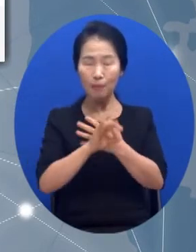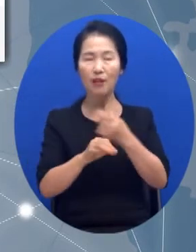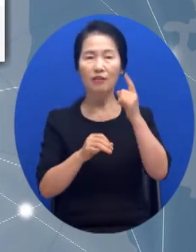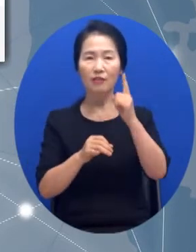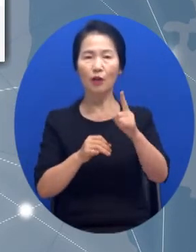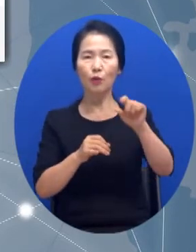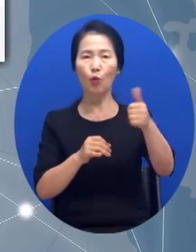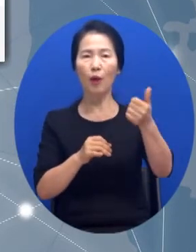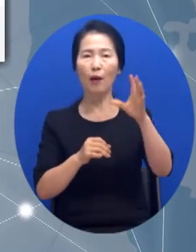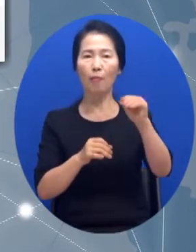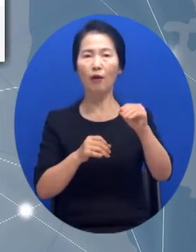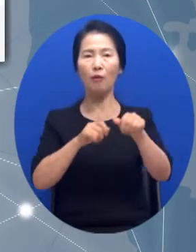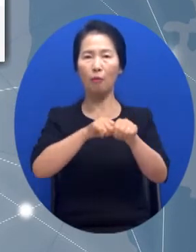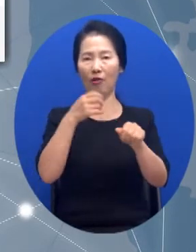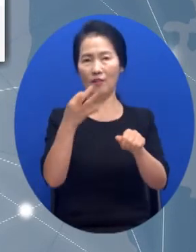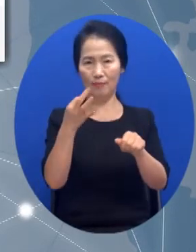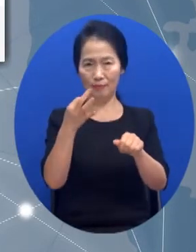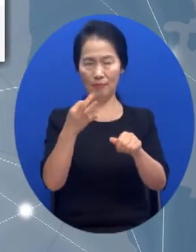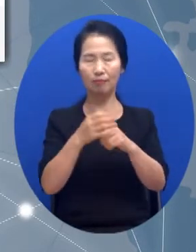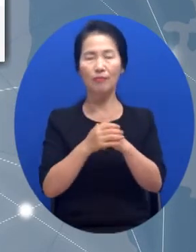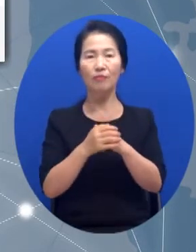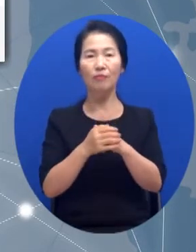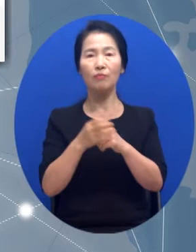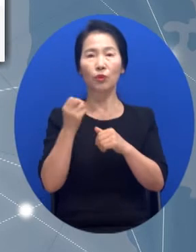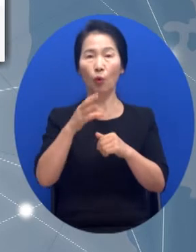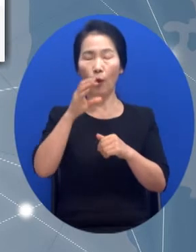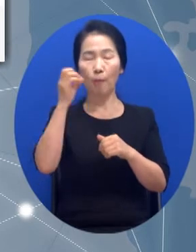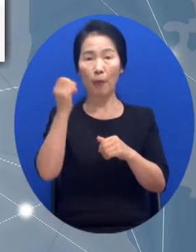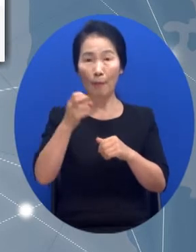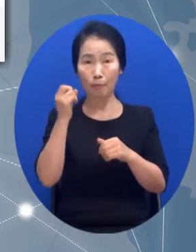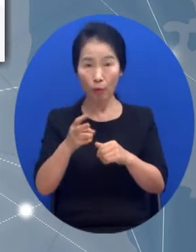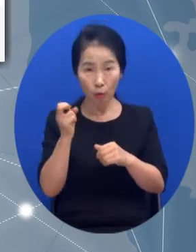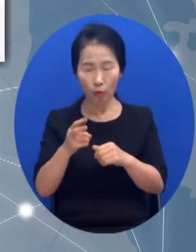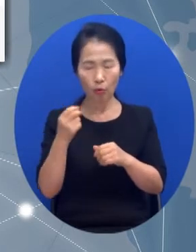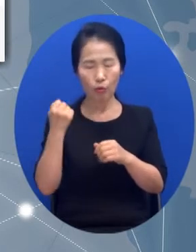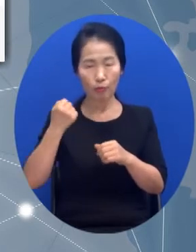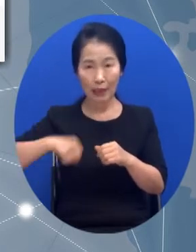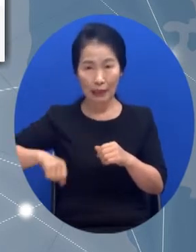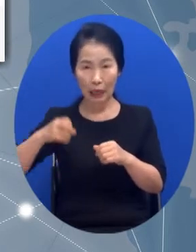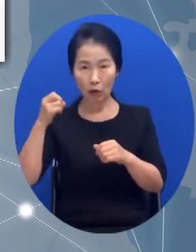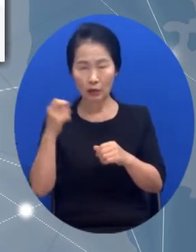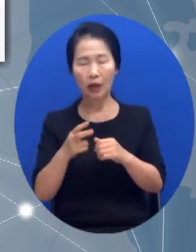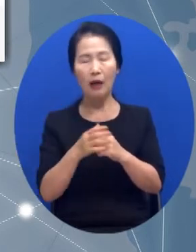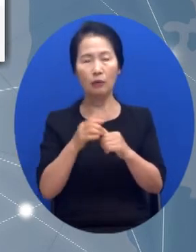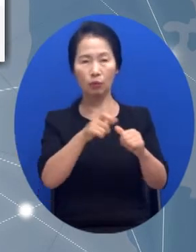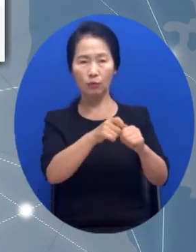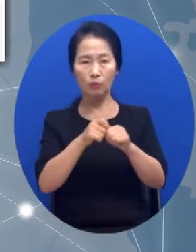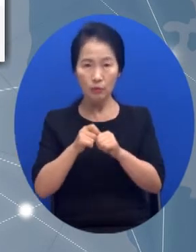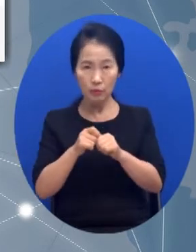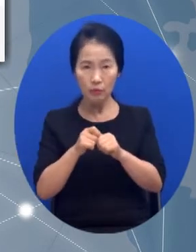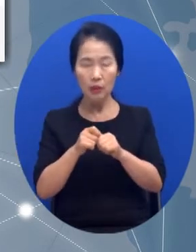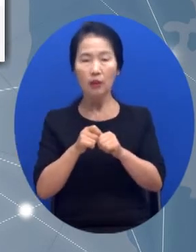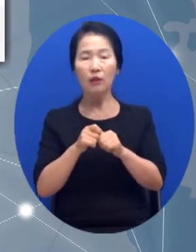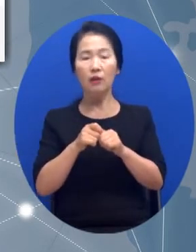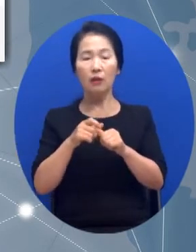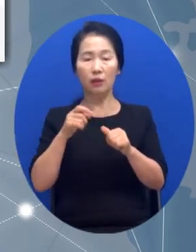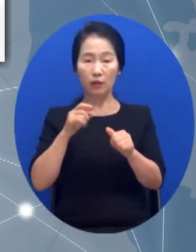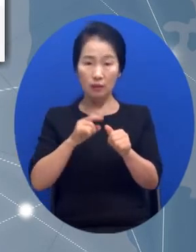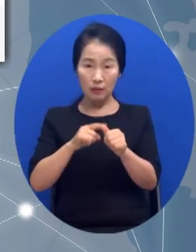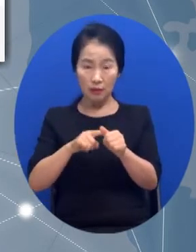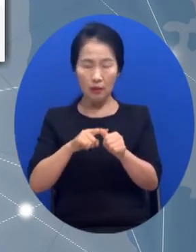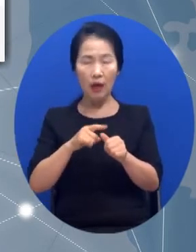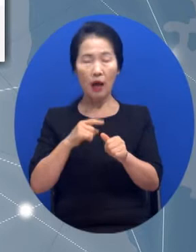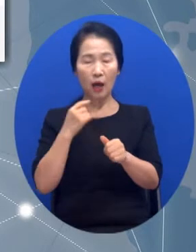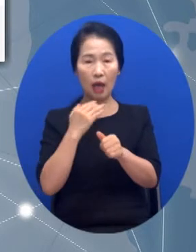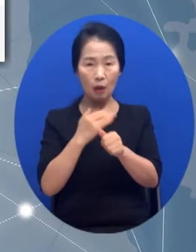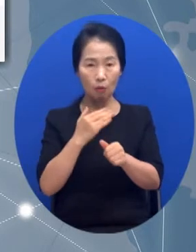원을 부과하기로 했습니다. 당국은 반복적으로 규정을 위반하거나 고용주가 자가격리 중인 직원에게 해고 위협을